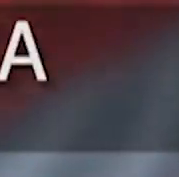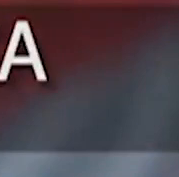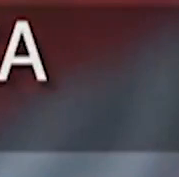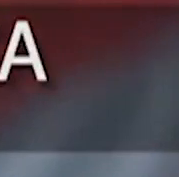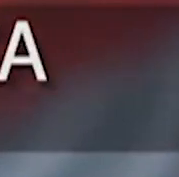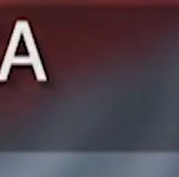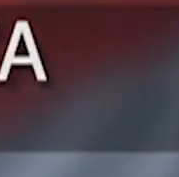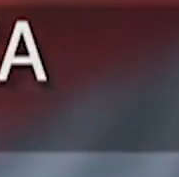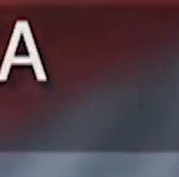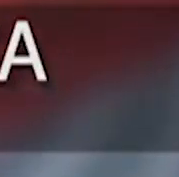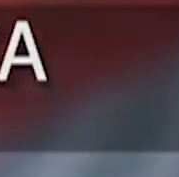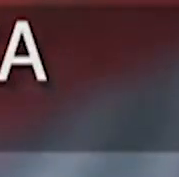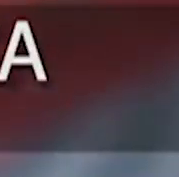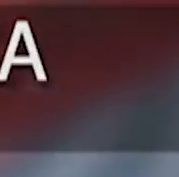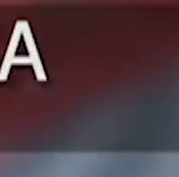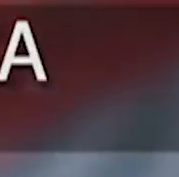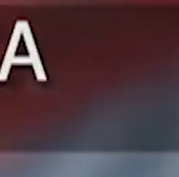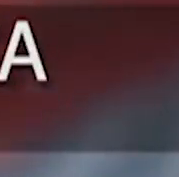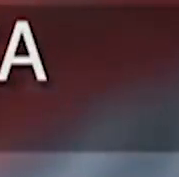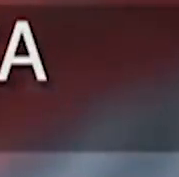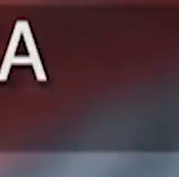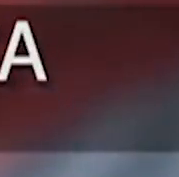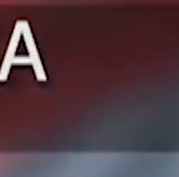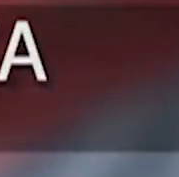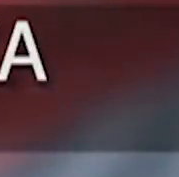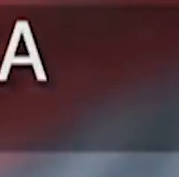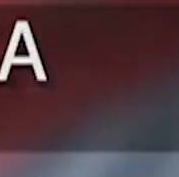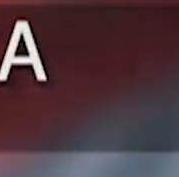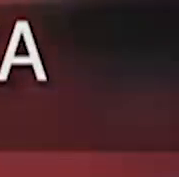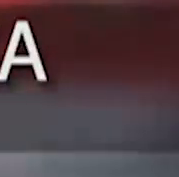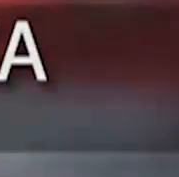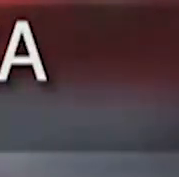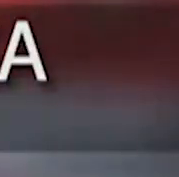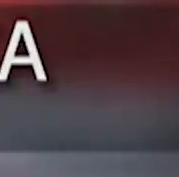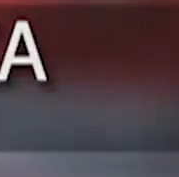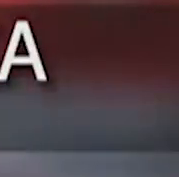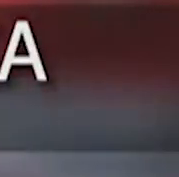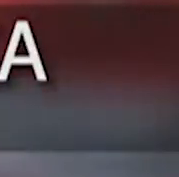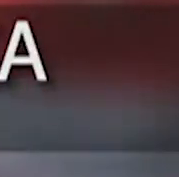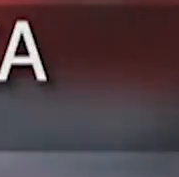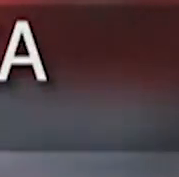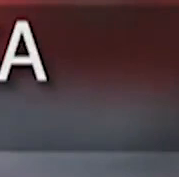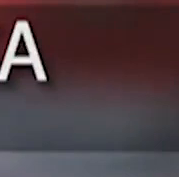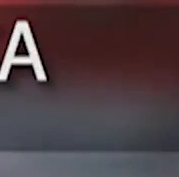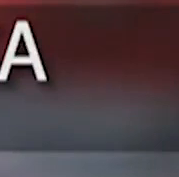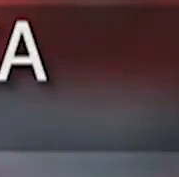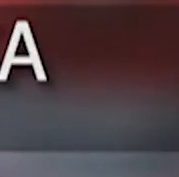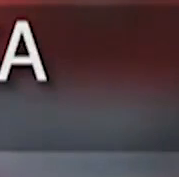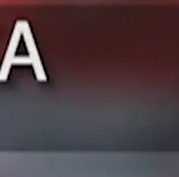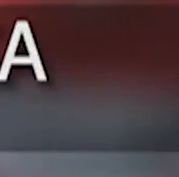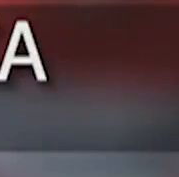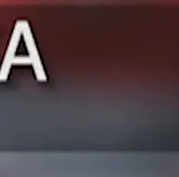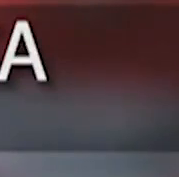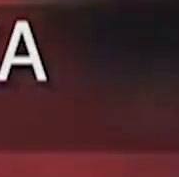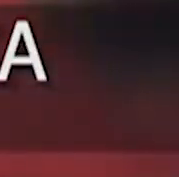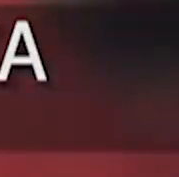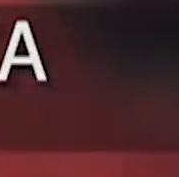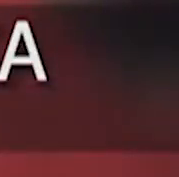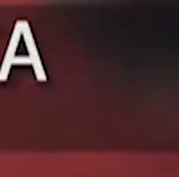araw po. Natanggap na namin yung pinadala mong tulong. Malaking tulong po ito sa aming